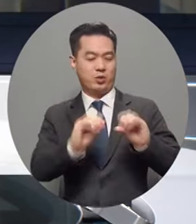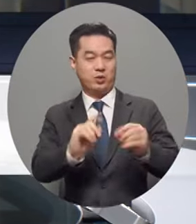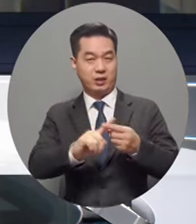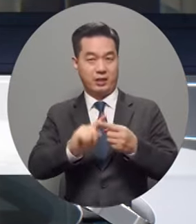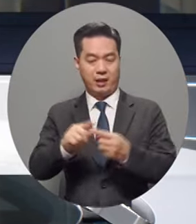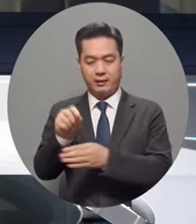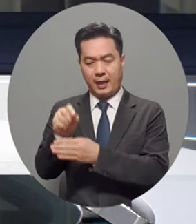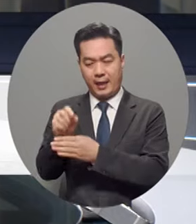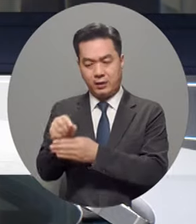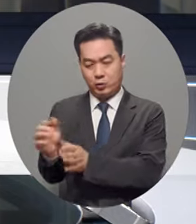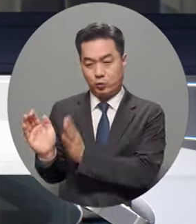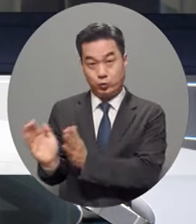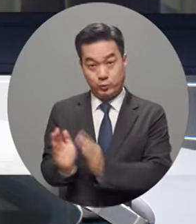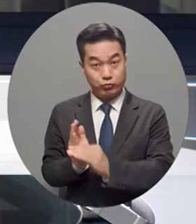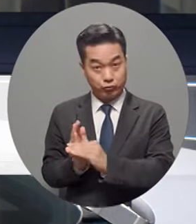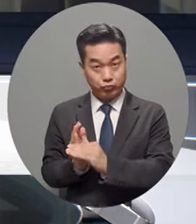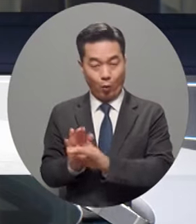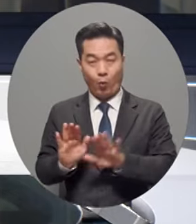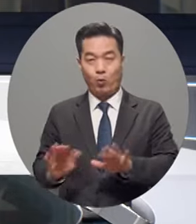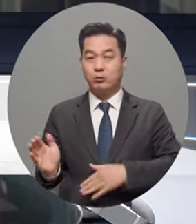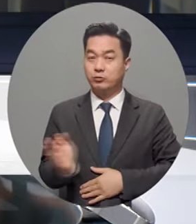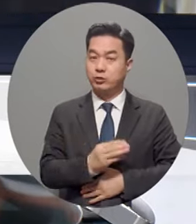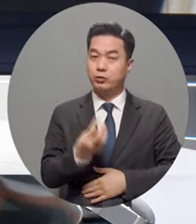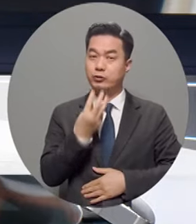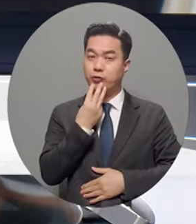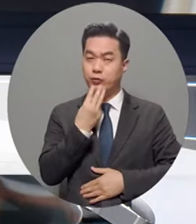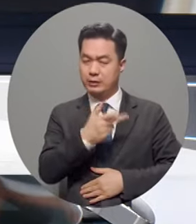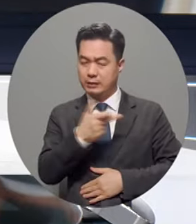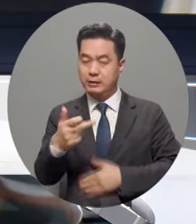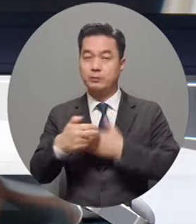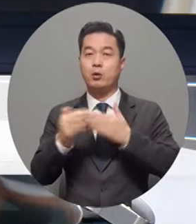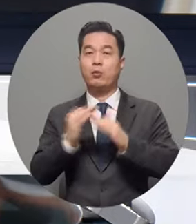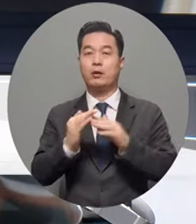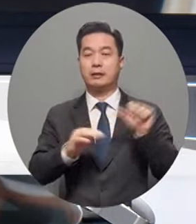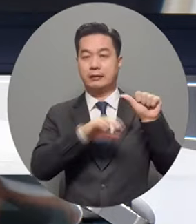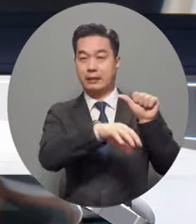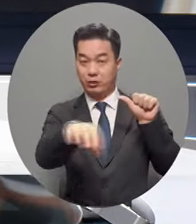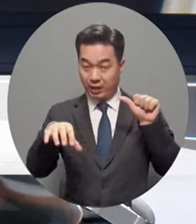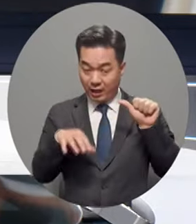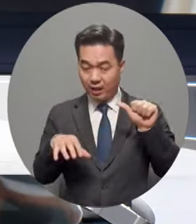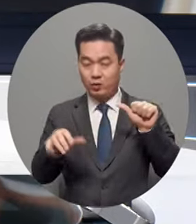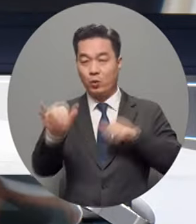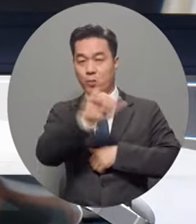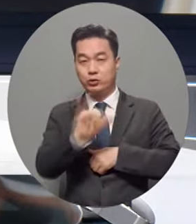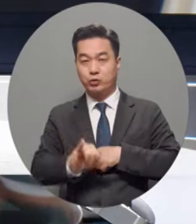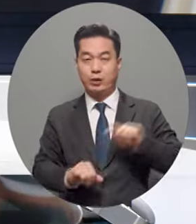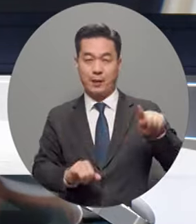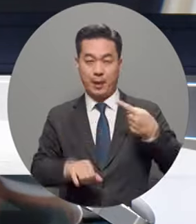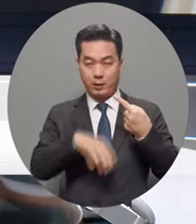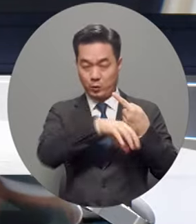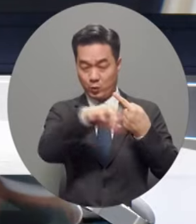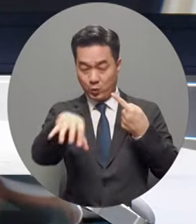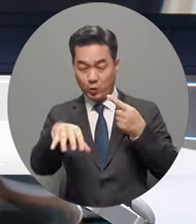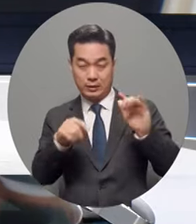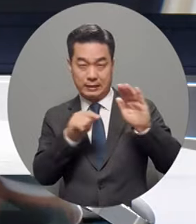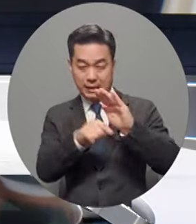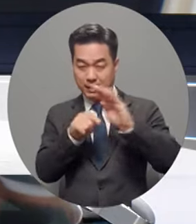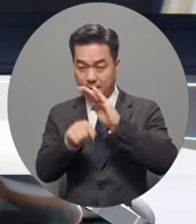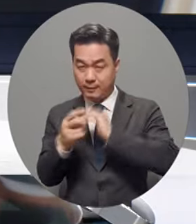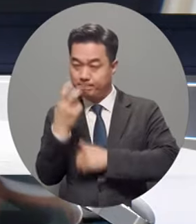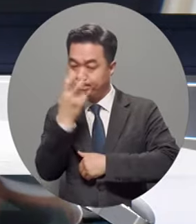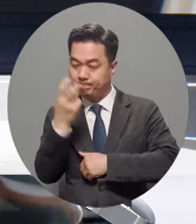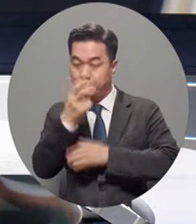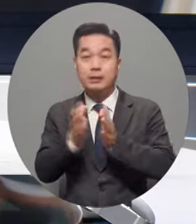절차에 들어갔습니다 오늘부터 서울 다섯개 대형 병원을 포함한 100개 수련 병원을 직접 찾아가는 현장 실사를